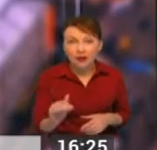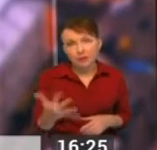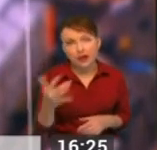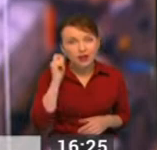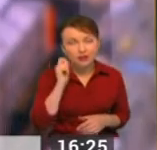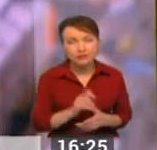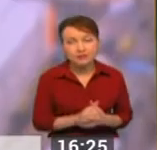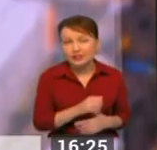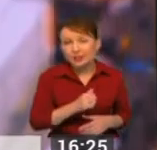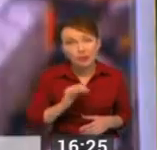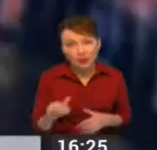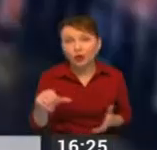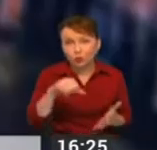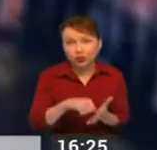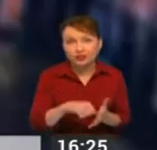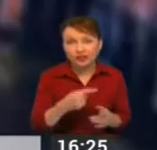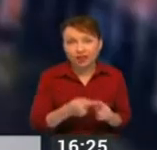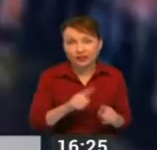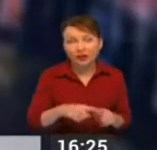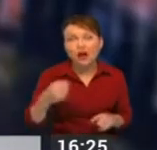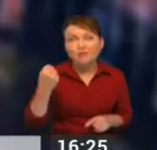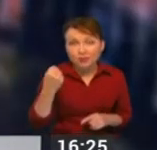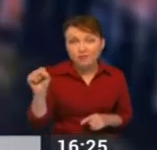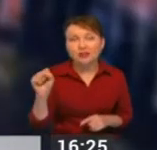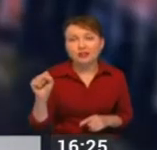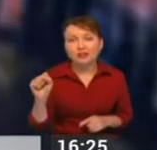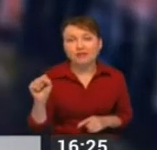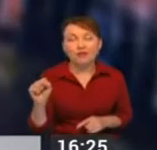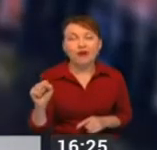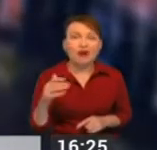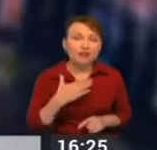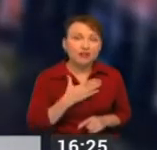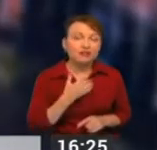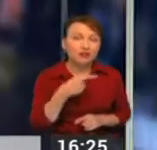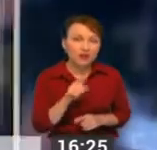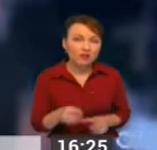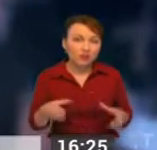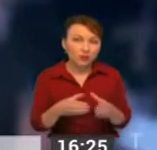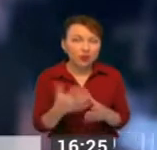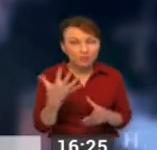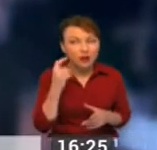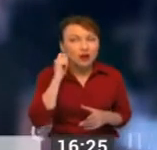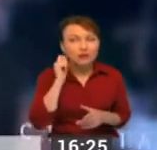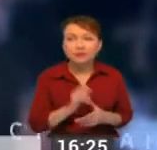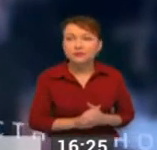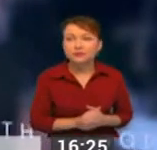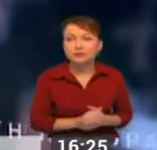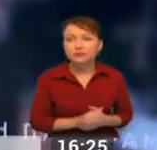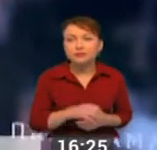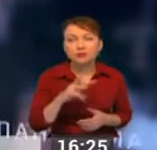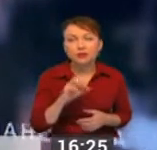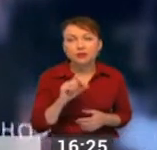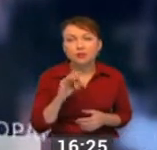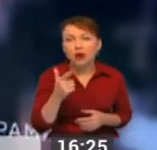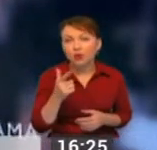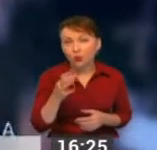років. Самая маленькая участница этого победного нашего номера, ей 5 лет, Марго